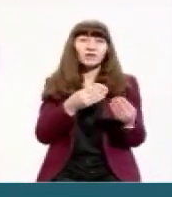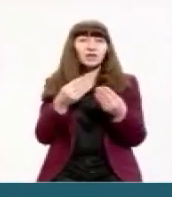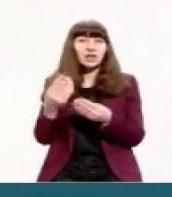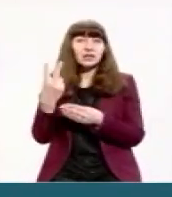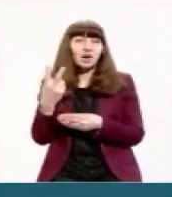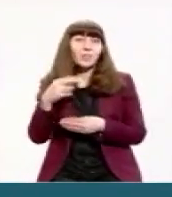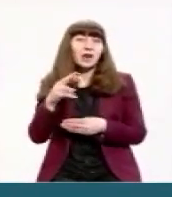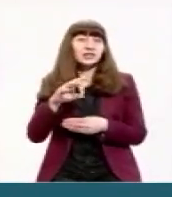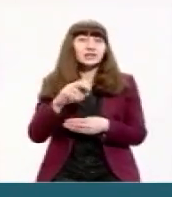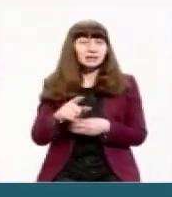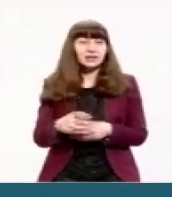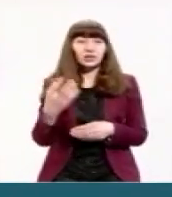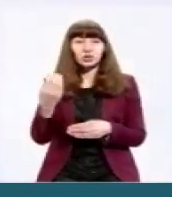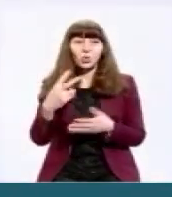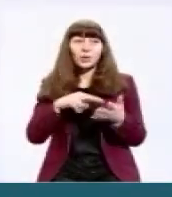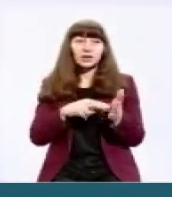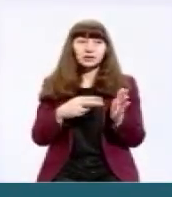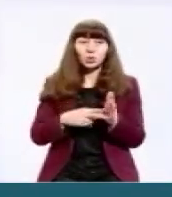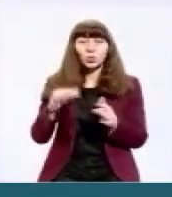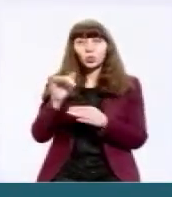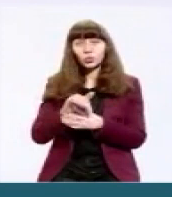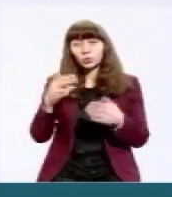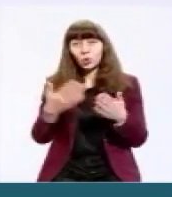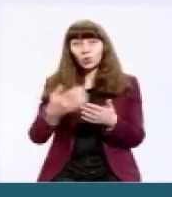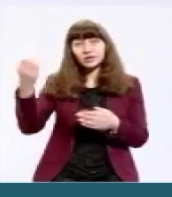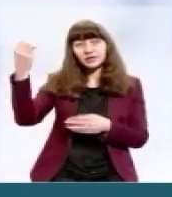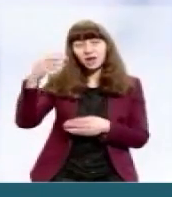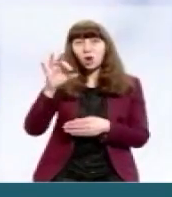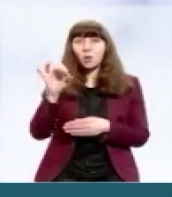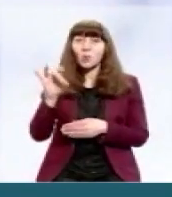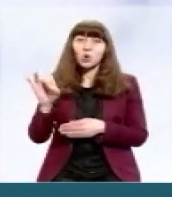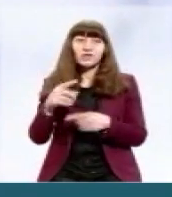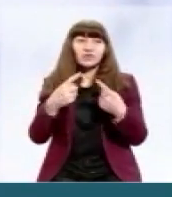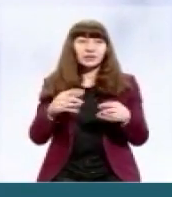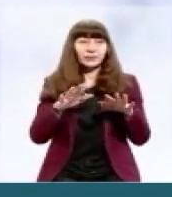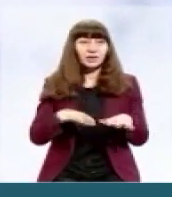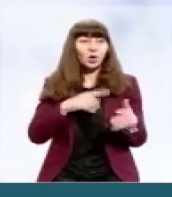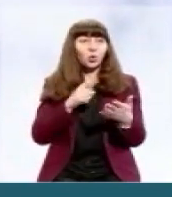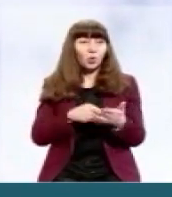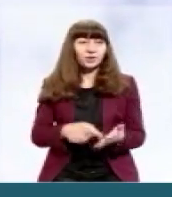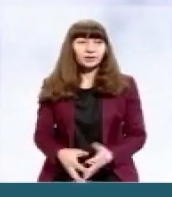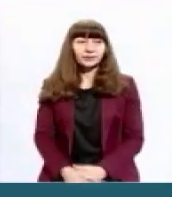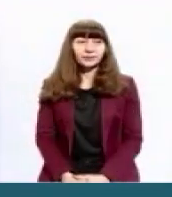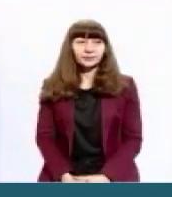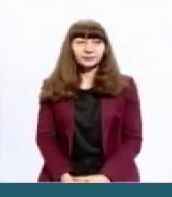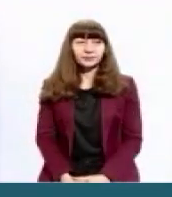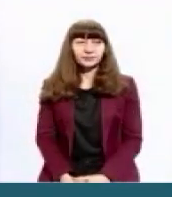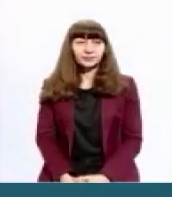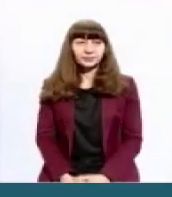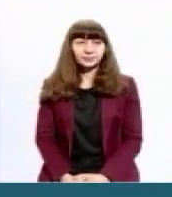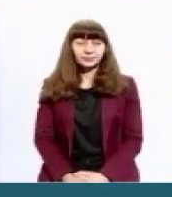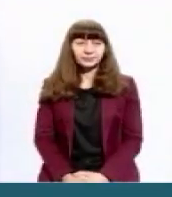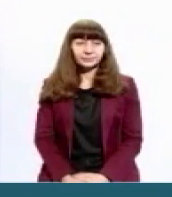более 2 миллиардов тенге. Кроме этого, планируется установка новых осветительных опор в разных районах города. Дмитрий Муштал, Алибек Султанов,